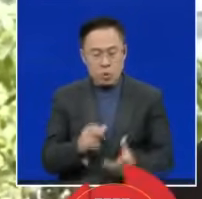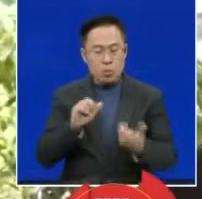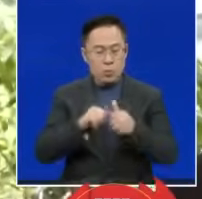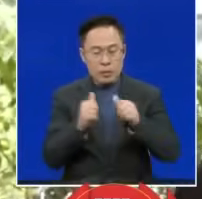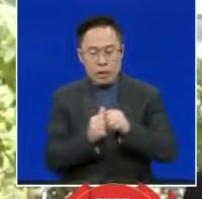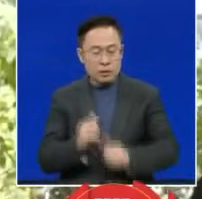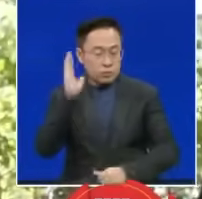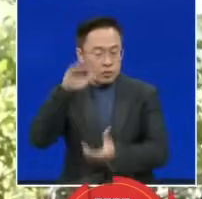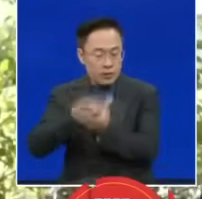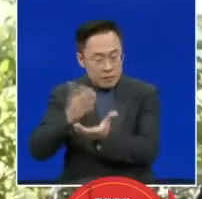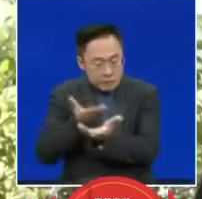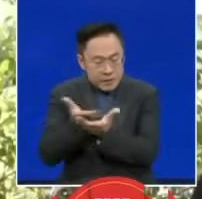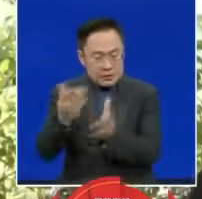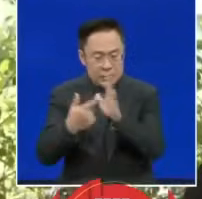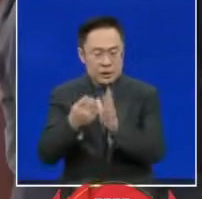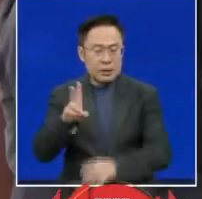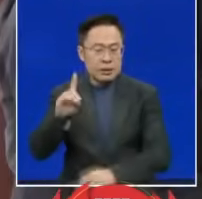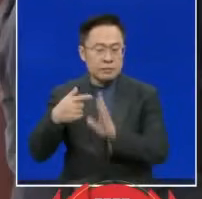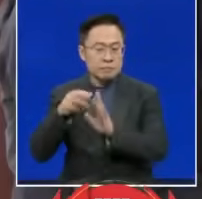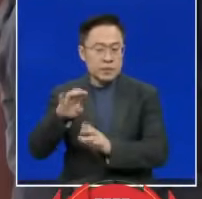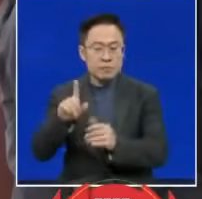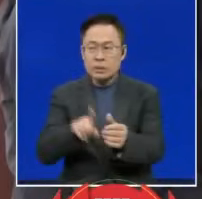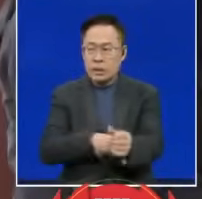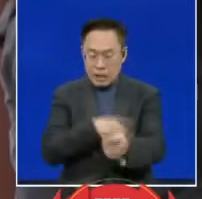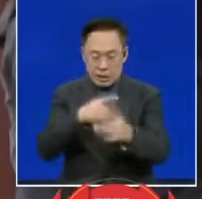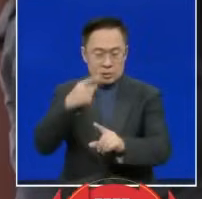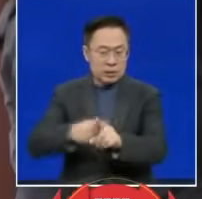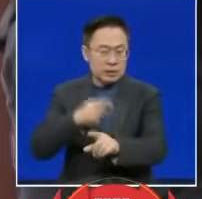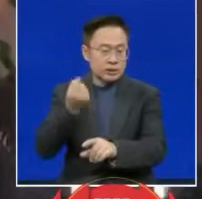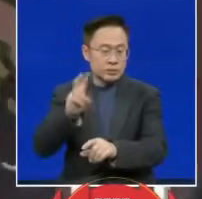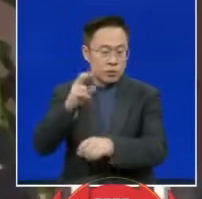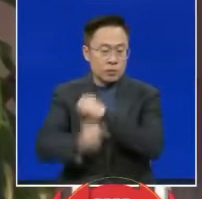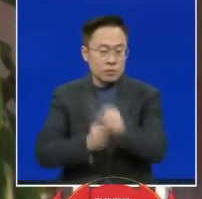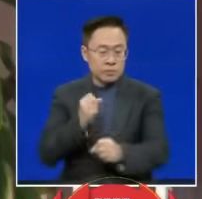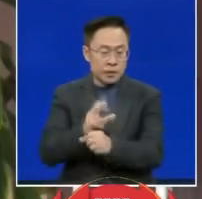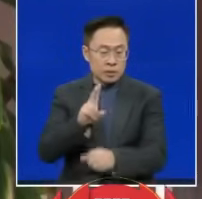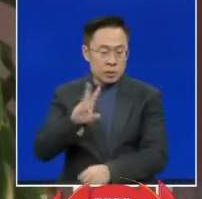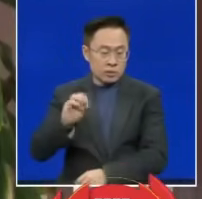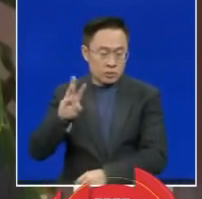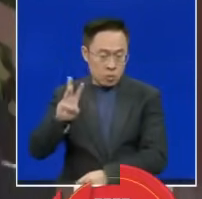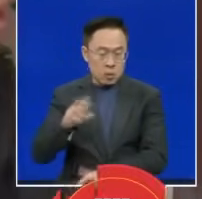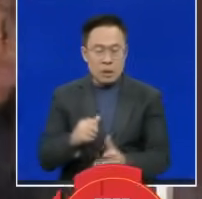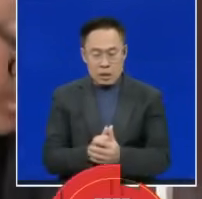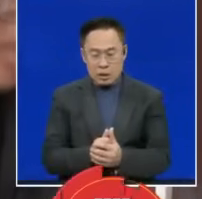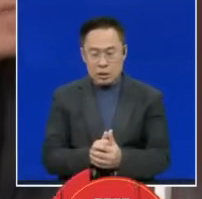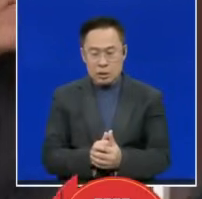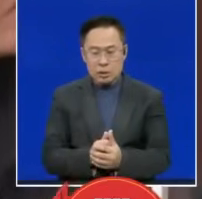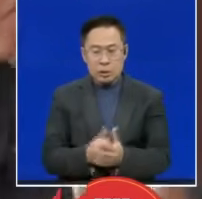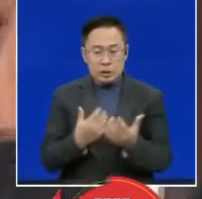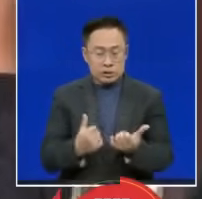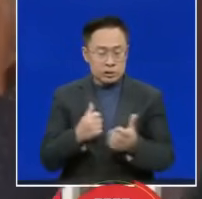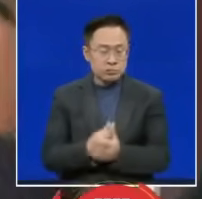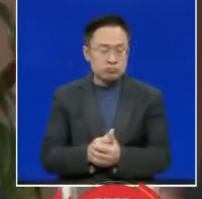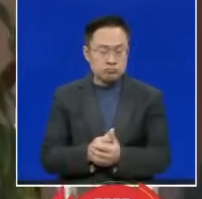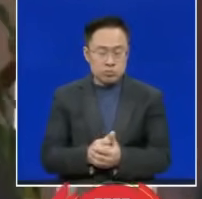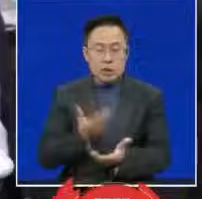เก็บไม่ได้ก็เลยไปเก็บไว้ที่โรงงานย่านบางซื่อตั้งแต่ธันวาคมปี 66แล้วก็เป็นแคดเมียมที่เป็นของกลางล็อตต้น